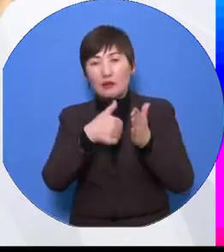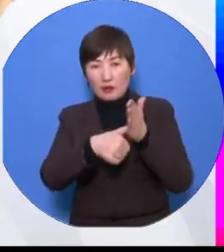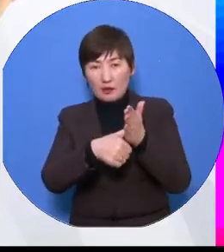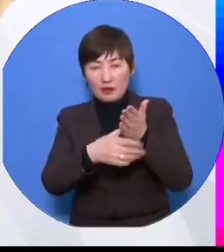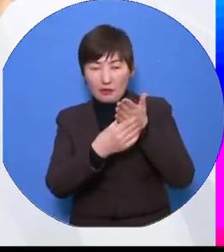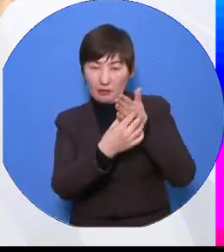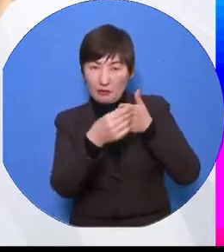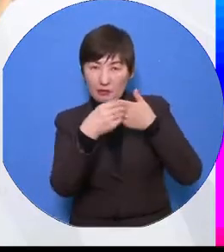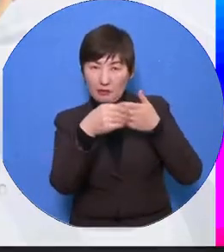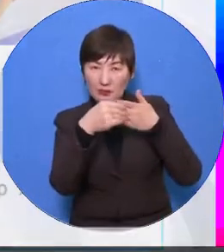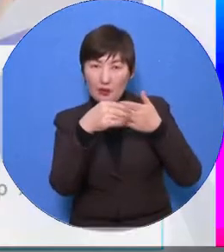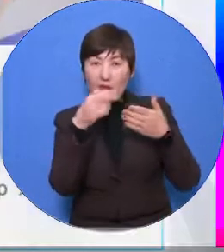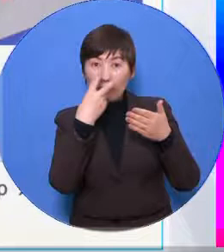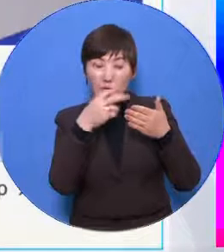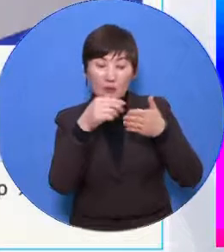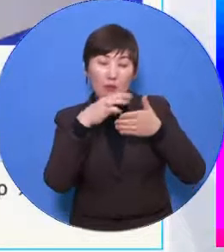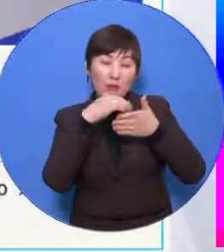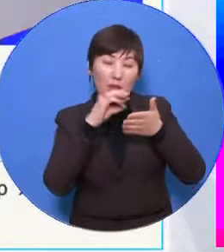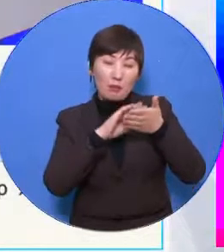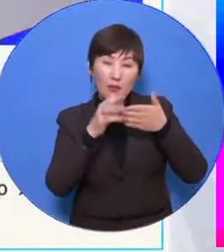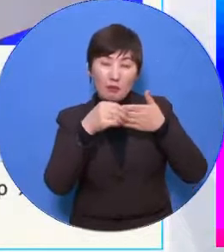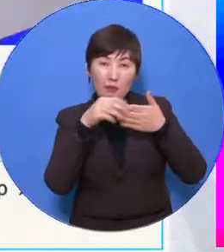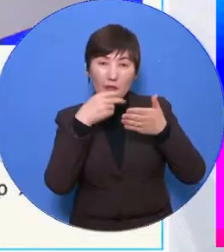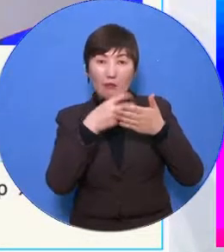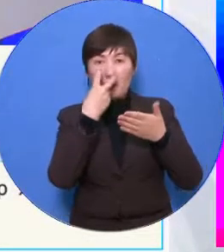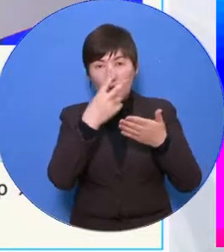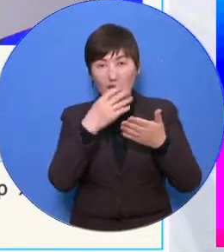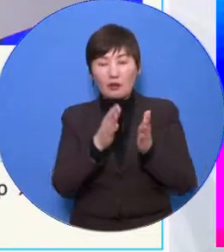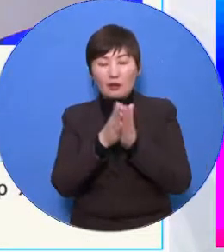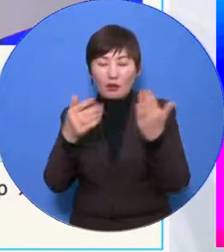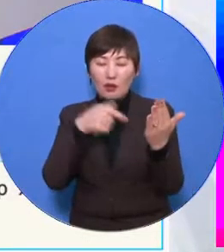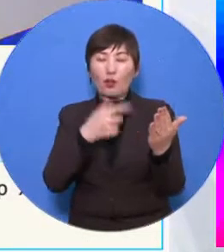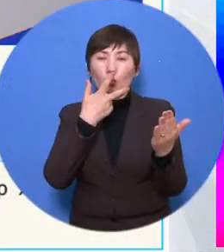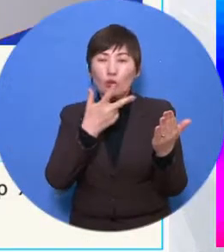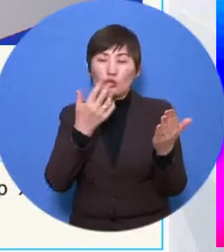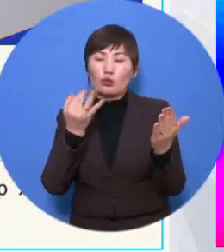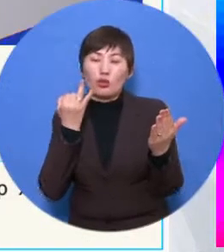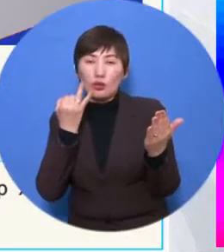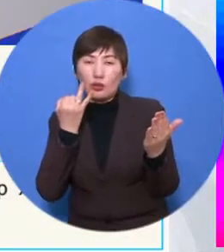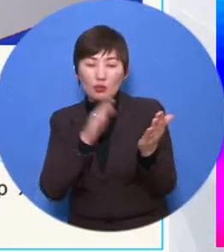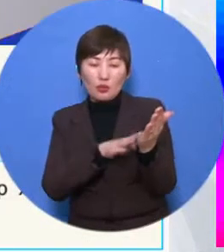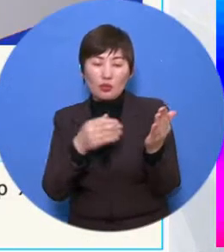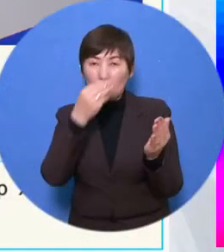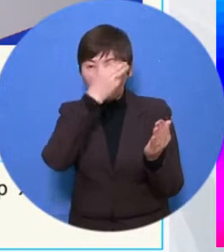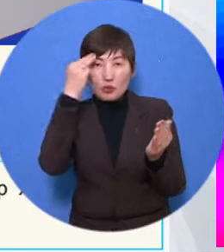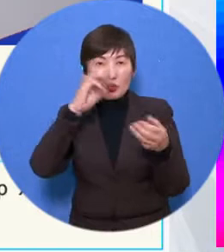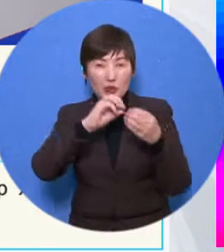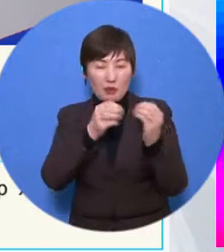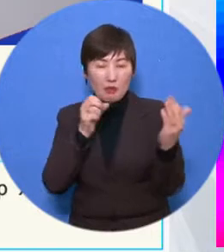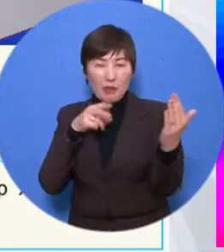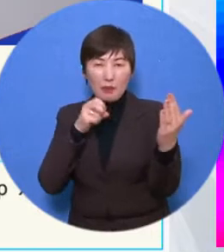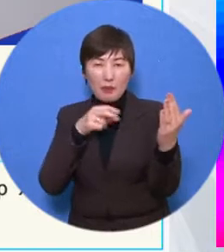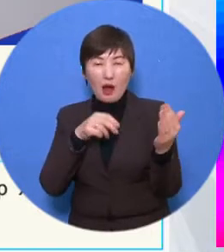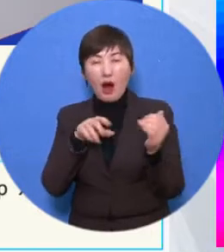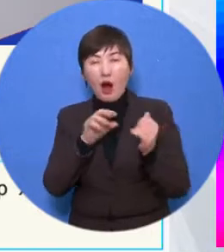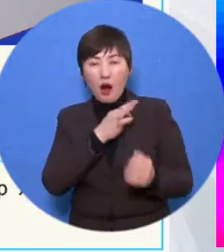нэмж ашигланаа. Бид сурах хүчгийн 37-р хуудсад байгаа туршилтыг хийх гэж байна. За, лазер гэрэл үүсгэж ашиглах тул